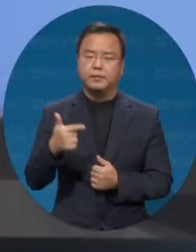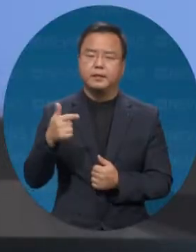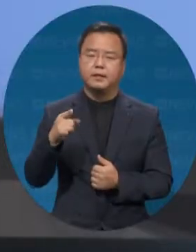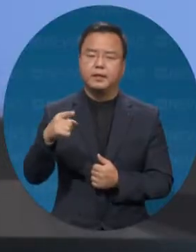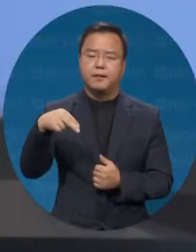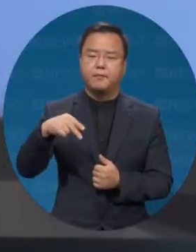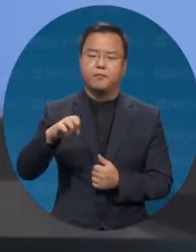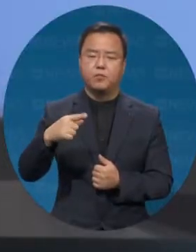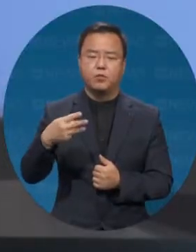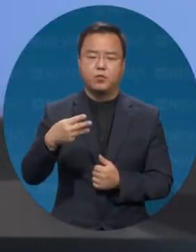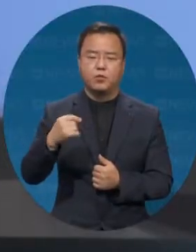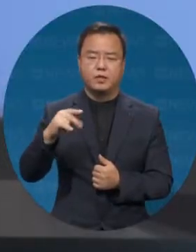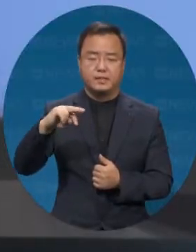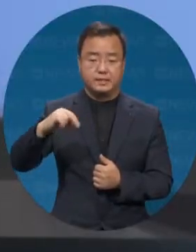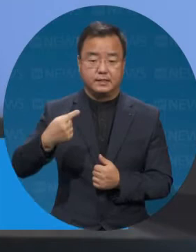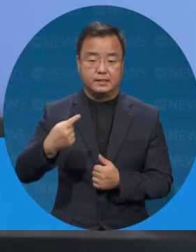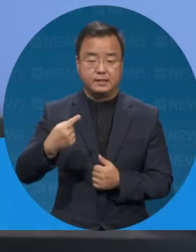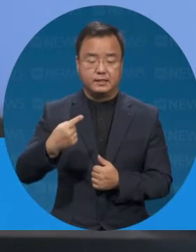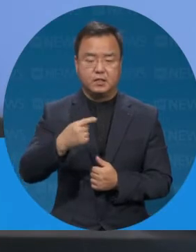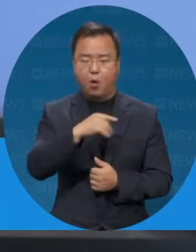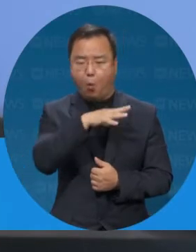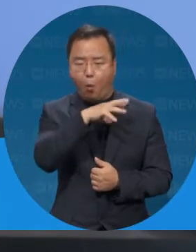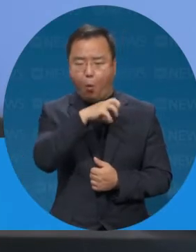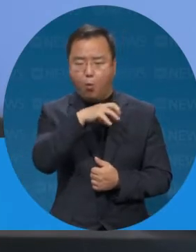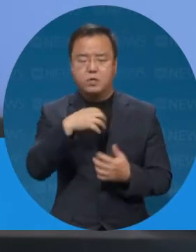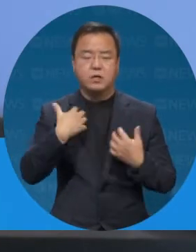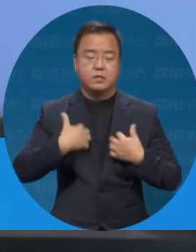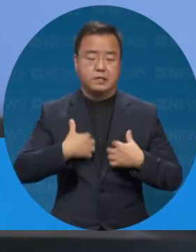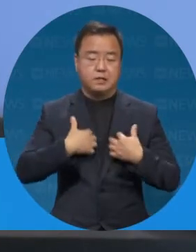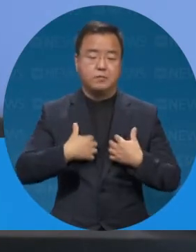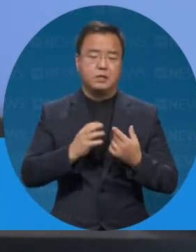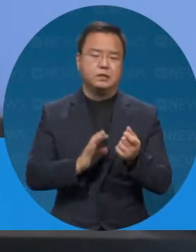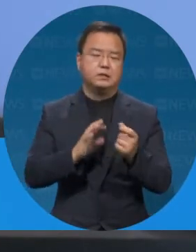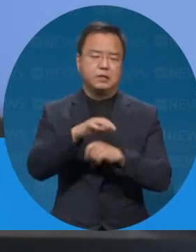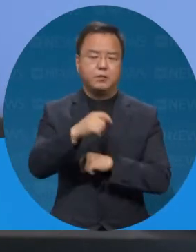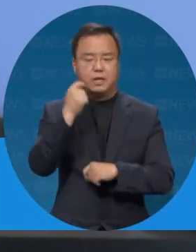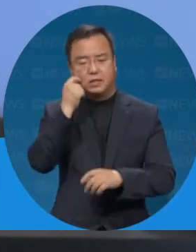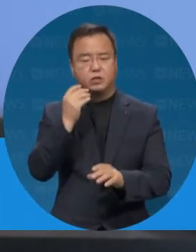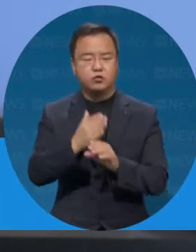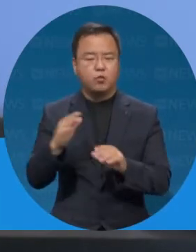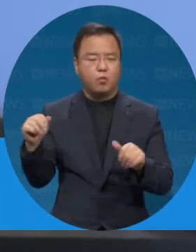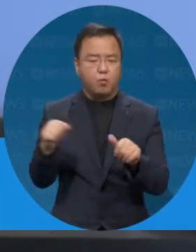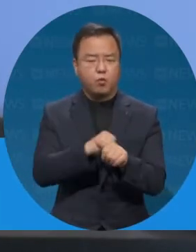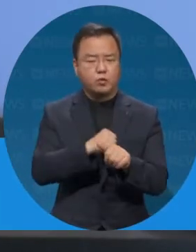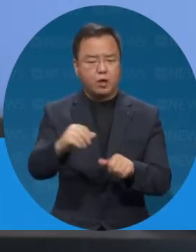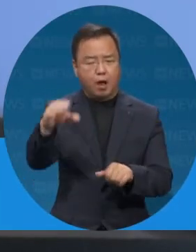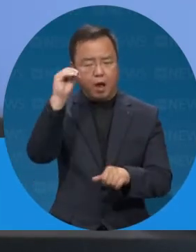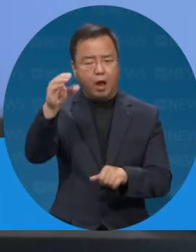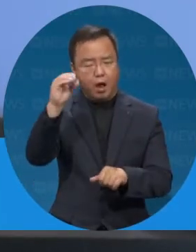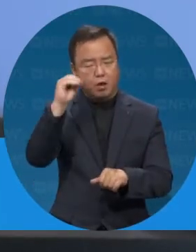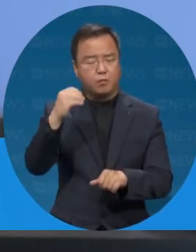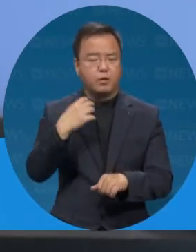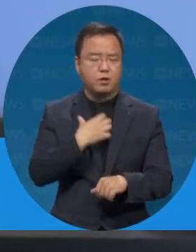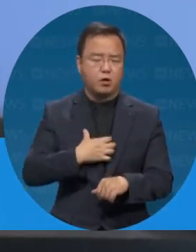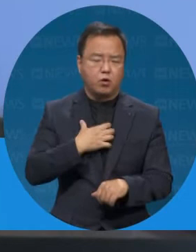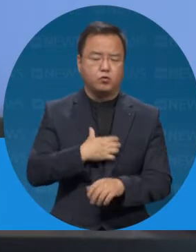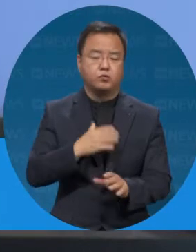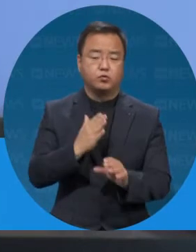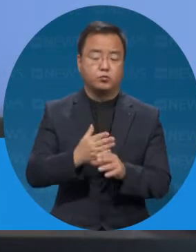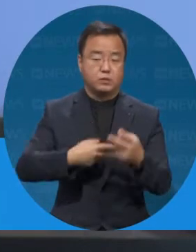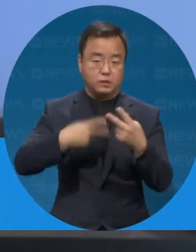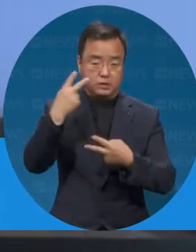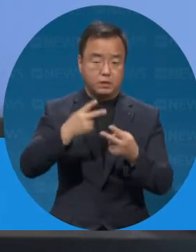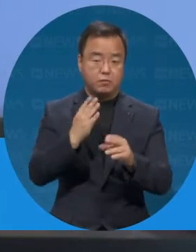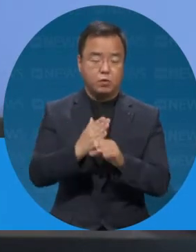드라마 오징어 게임이 전 세계에서 크게 흥행하면서 이 폭력 모방에 대한 우려의 목소리가 나오고 있습니다. 이 드라마에